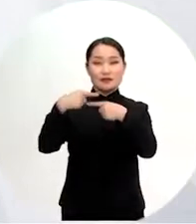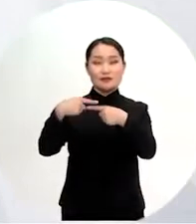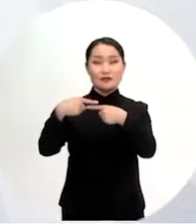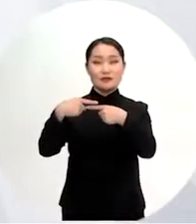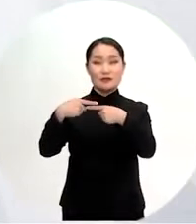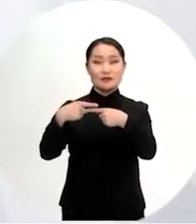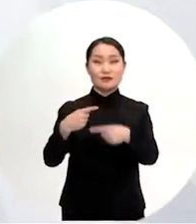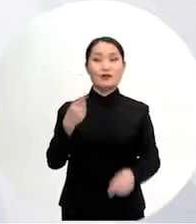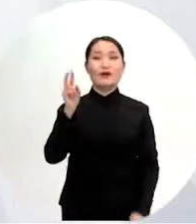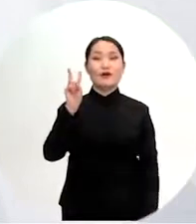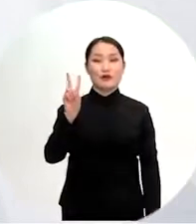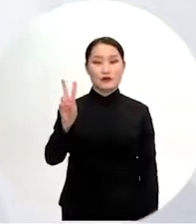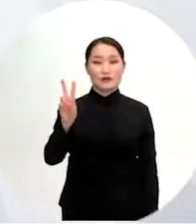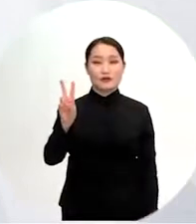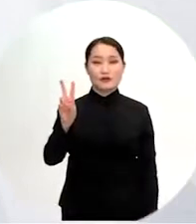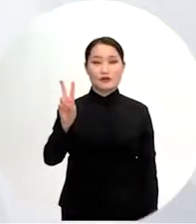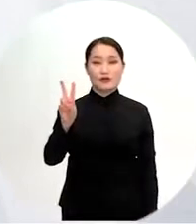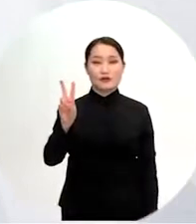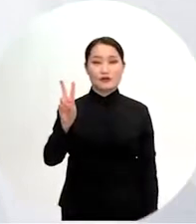тэнцүү хоёр.